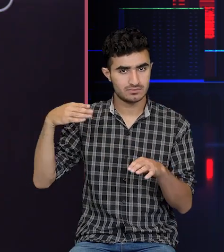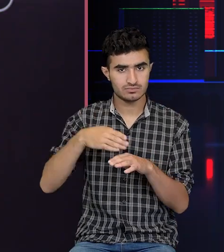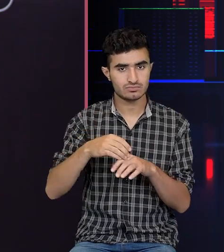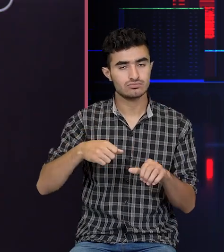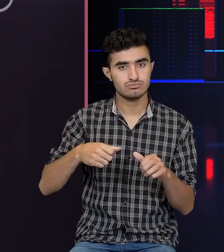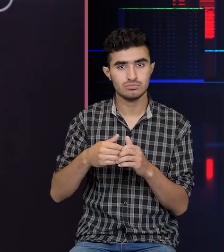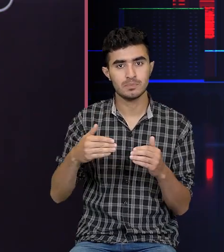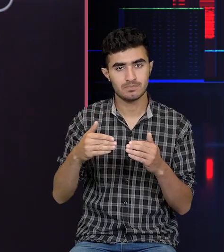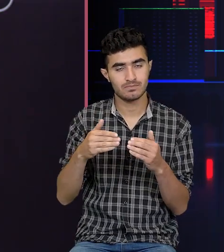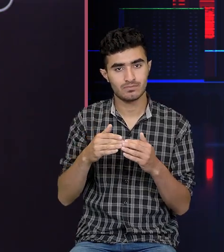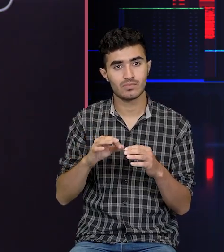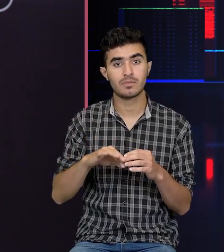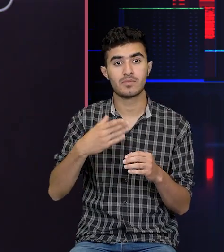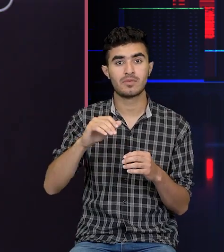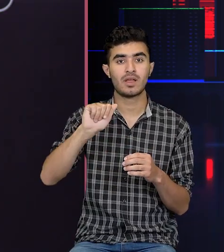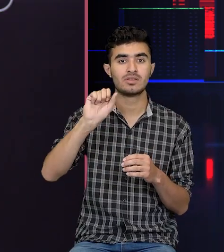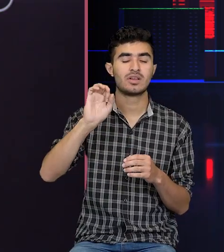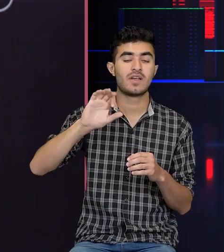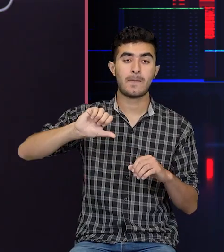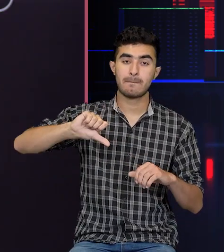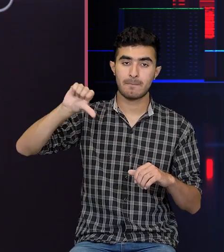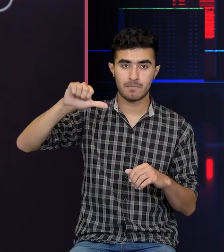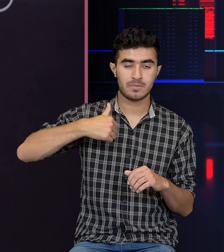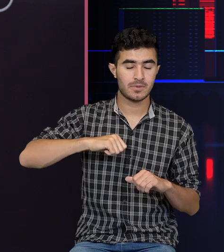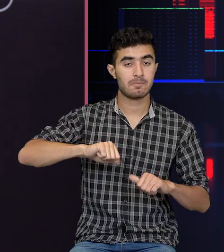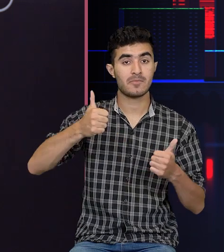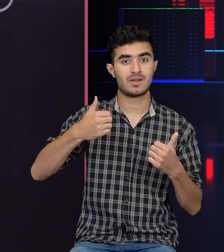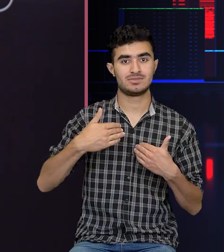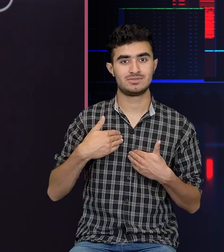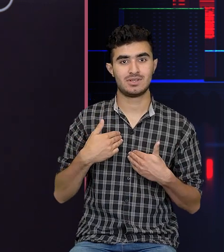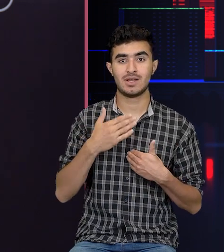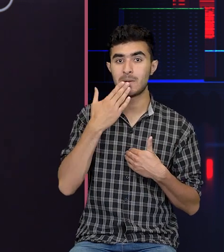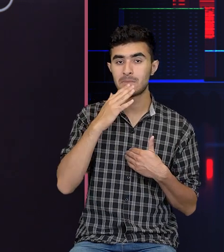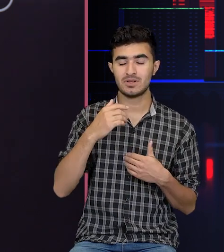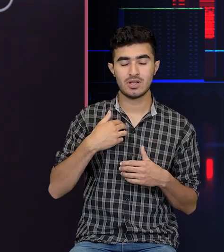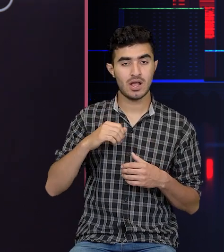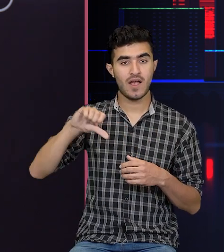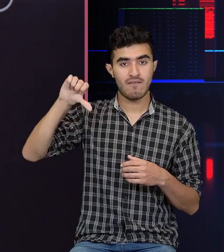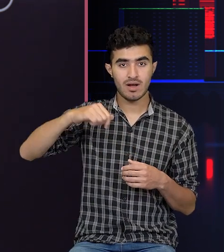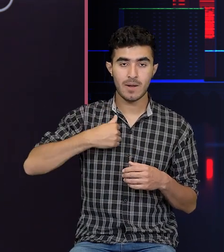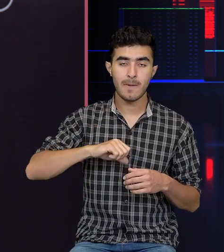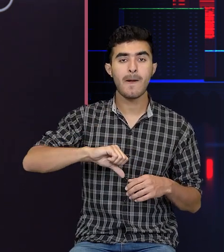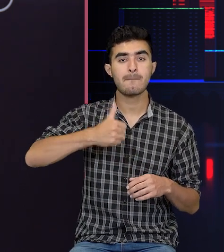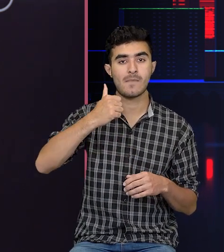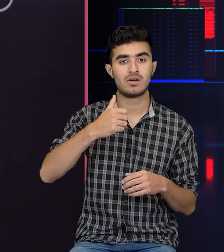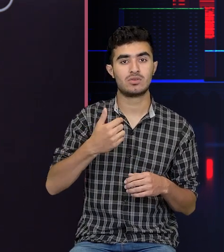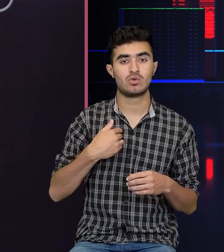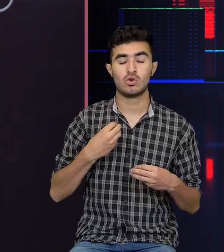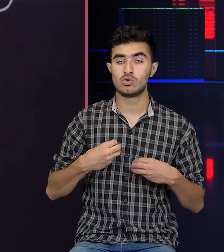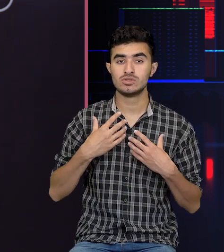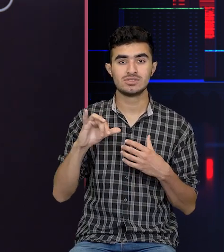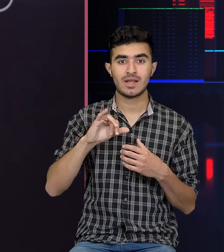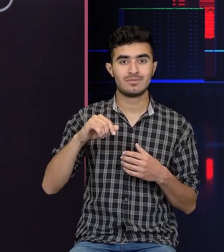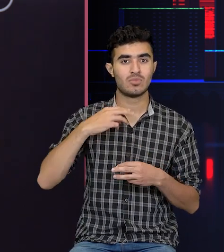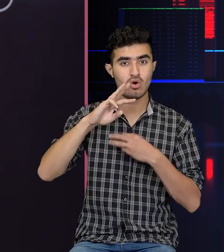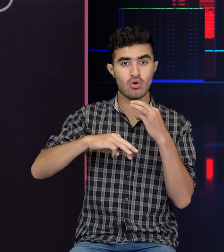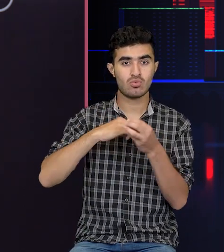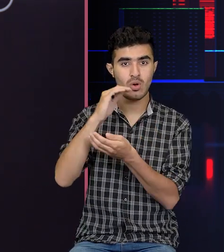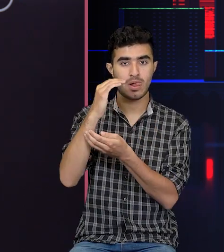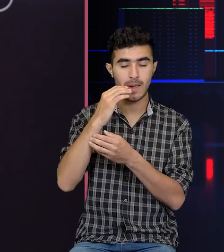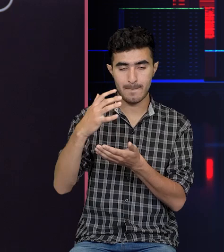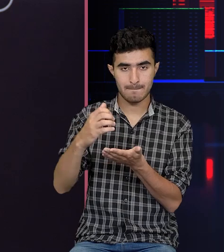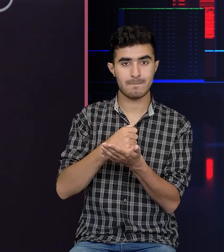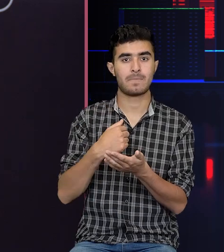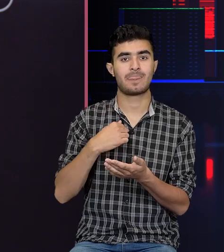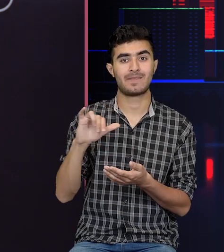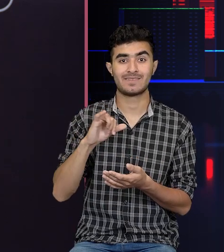जब मैंने सेमीफाइनल विन किया और मैं सीधा सजदे में चला गया, और मुझे, मेरे दिल को और दिमाग को इस चीज़ का सुकून हो चुका था